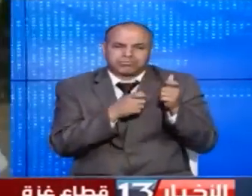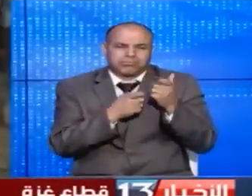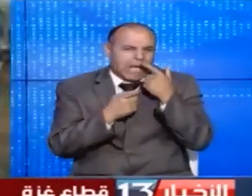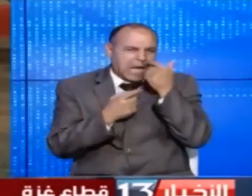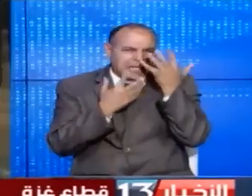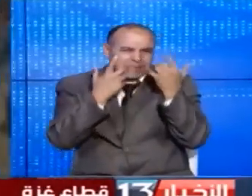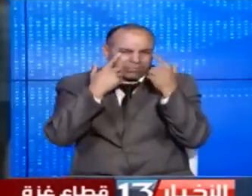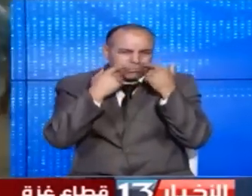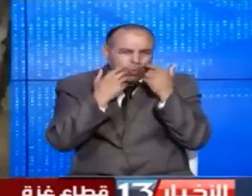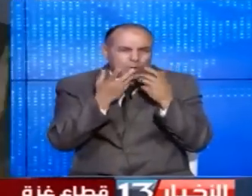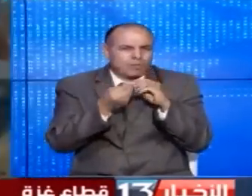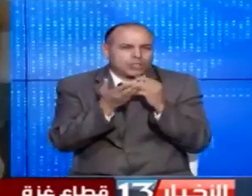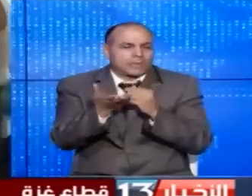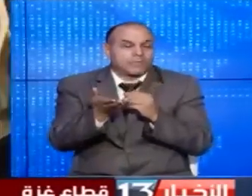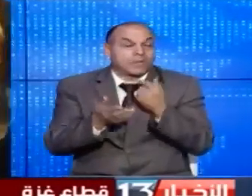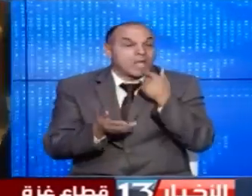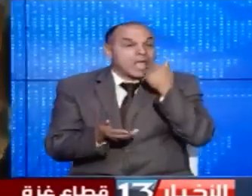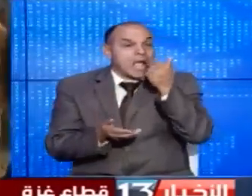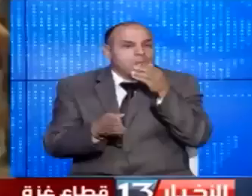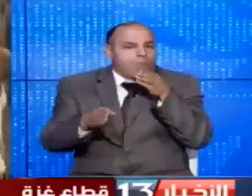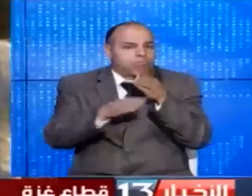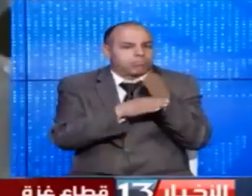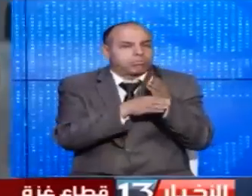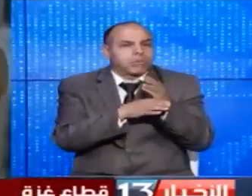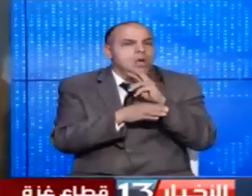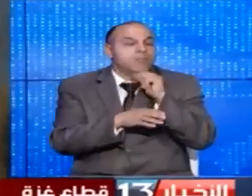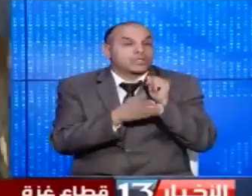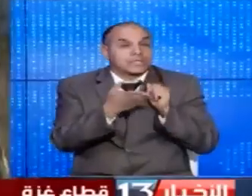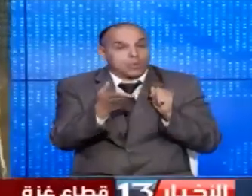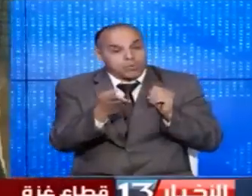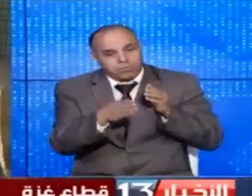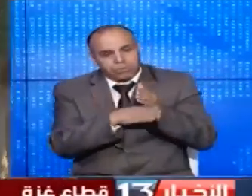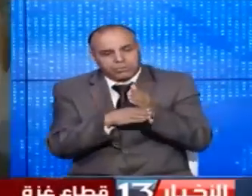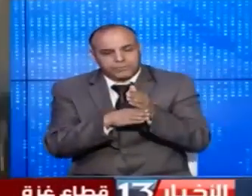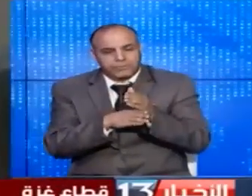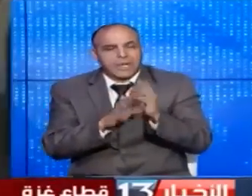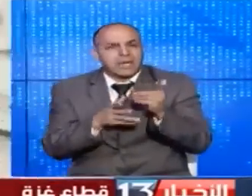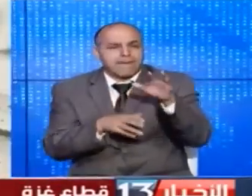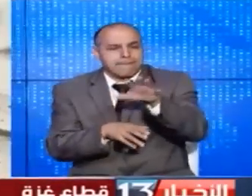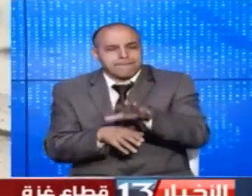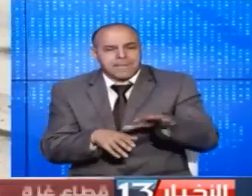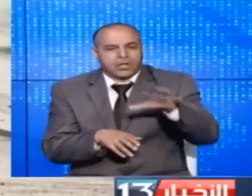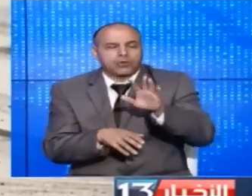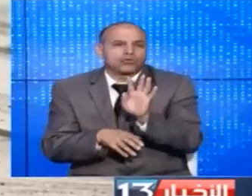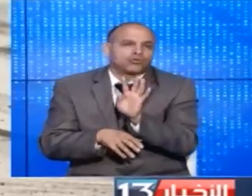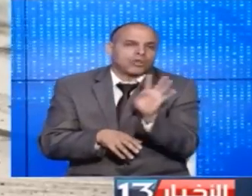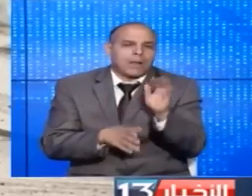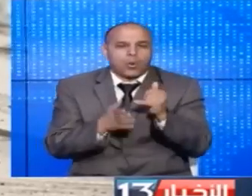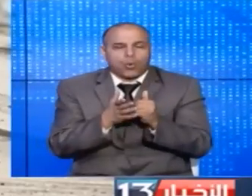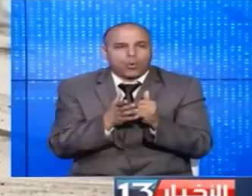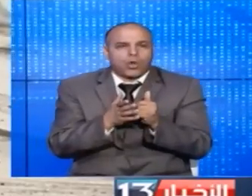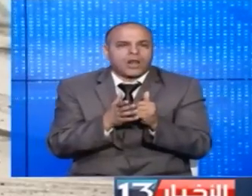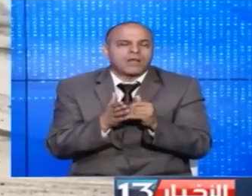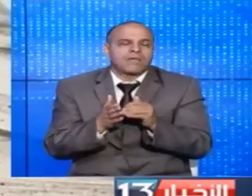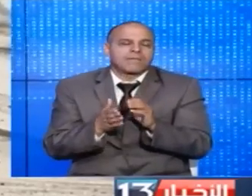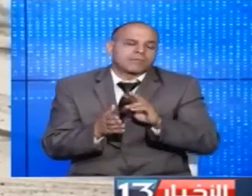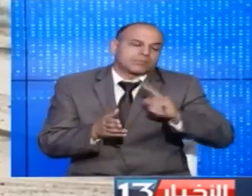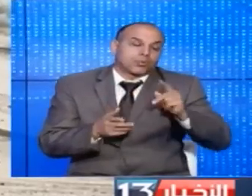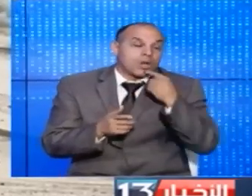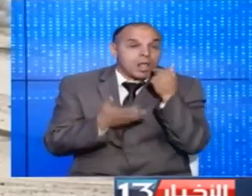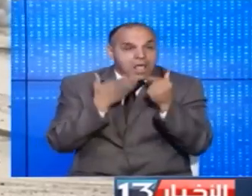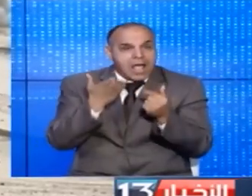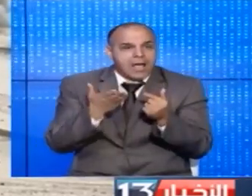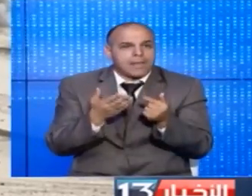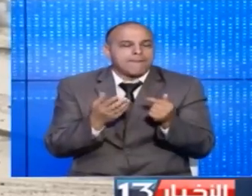الغاز المسيل للدموع خلال اقتحام قوات الاحتلال الإسرائيلي لمنطقة شمال الخليل بالضفة الغربية، وكان